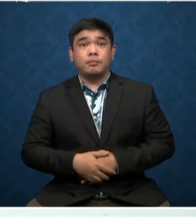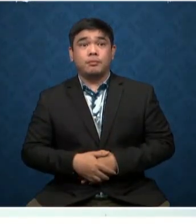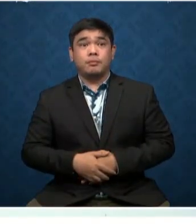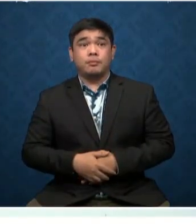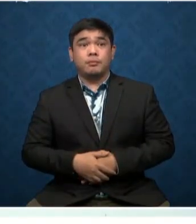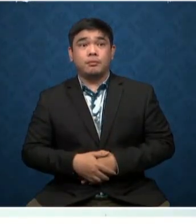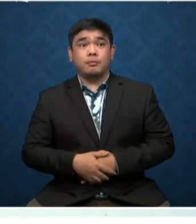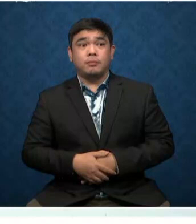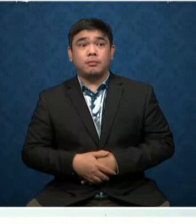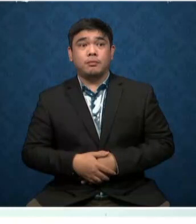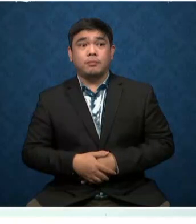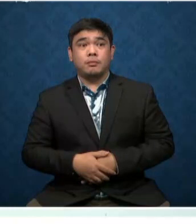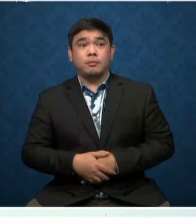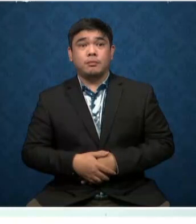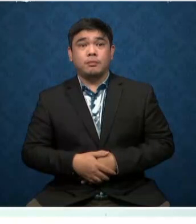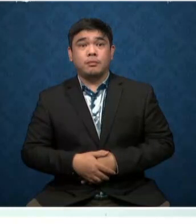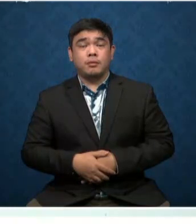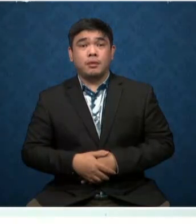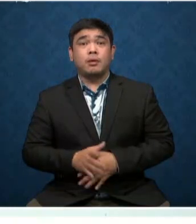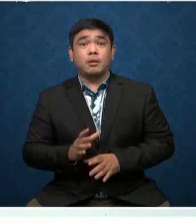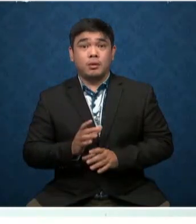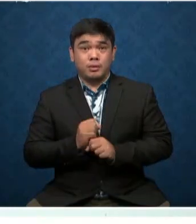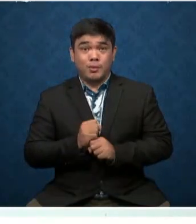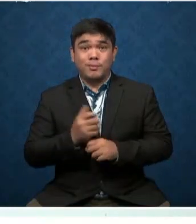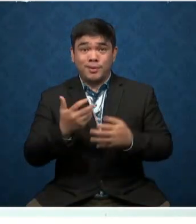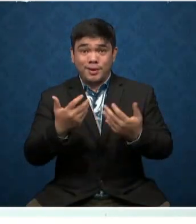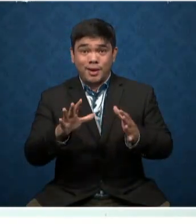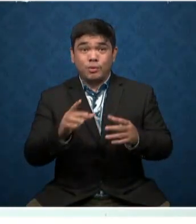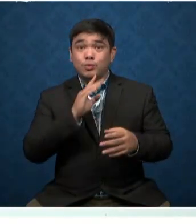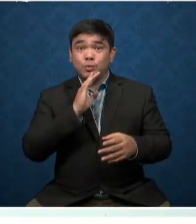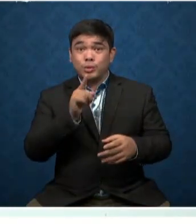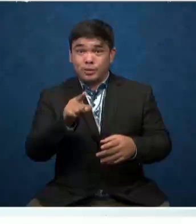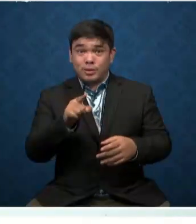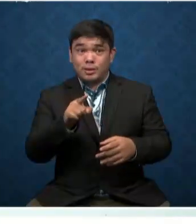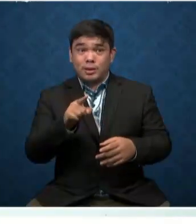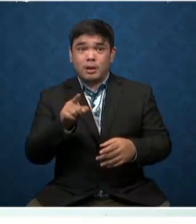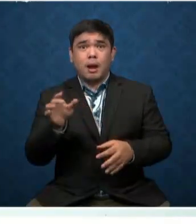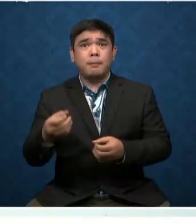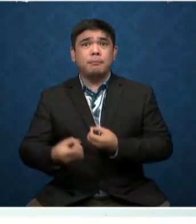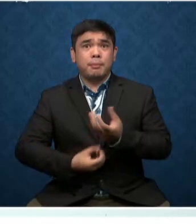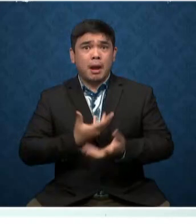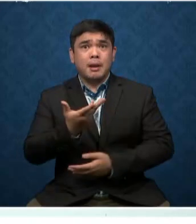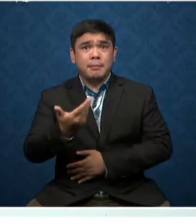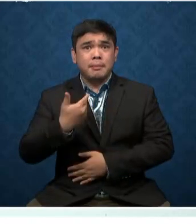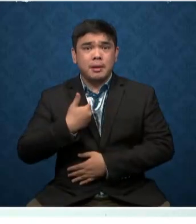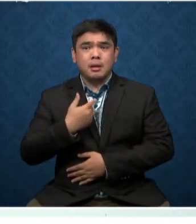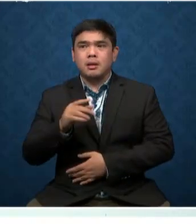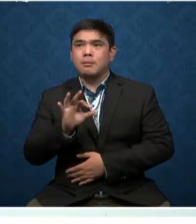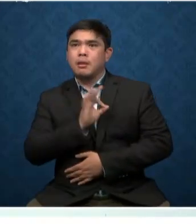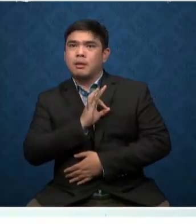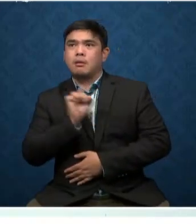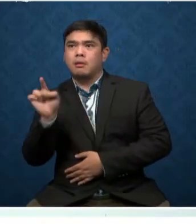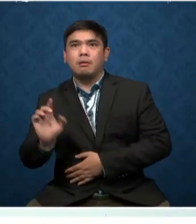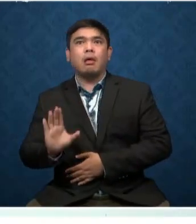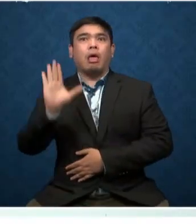เมื่อกี้ประธานกรรมธิการสรุปไปแล้ว ครับสรุปครับ คือถ้าท่านแถลงอภิปรายอีกก็จะมีสมาชิก